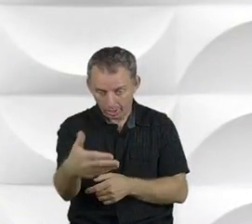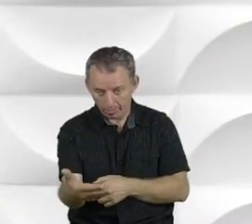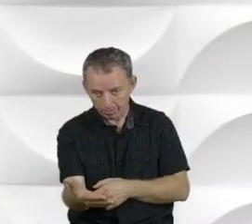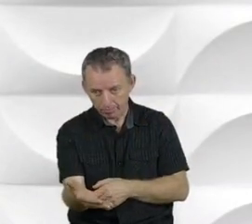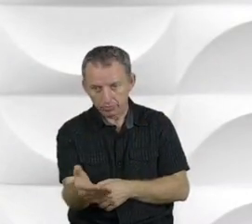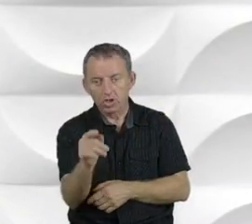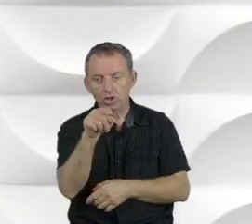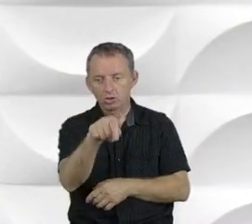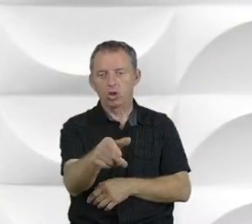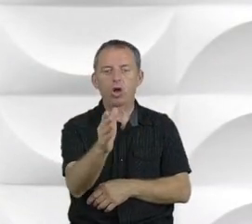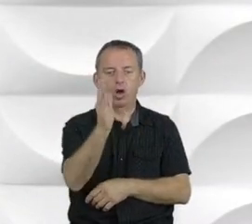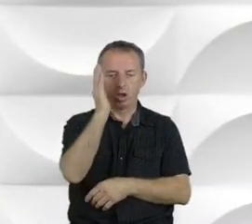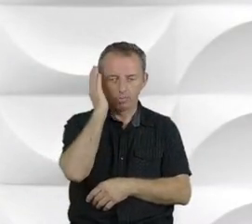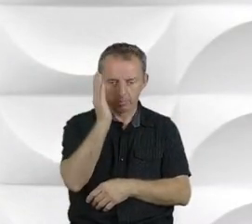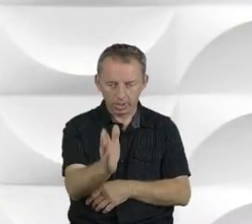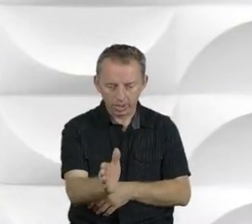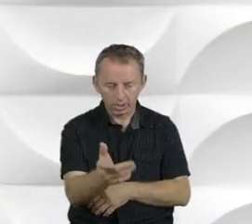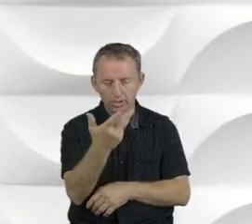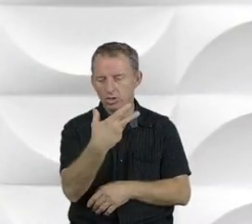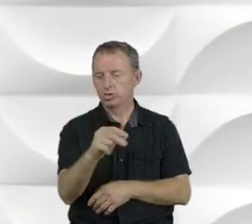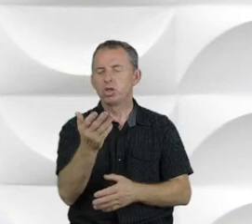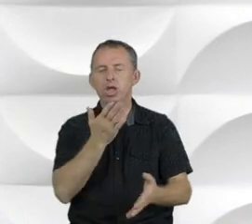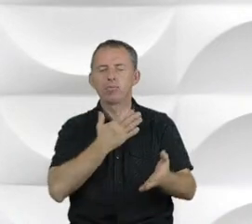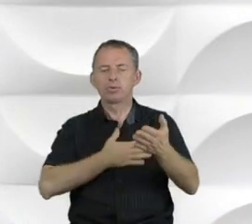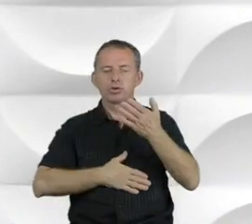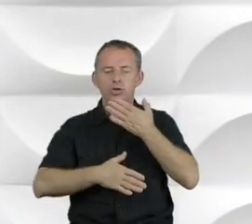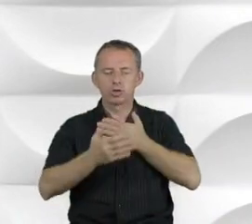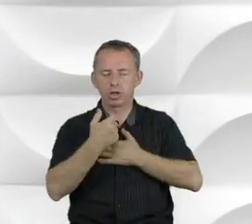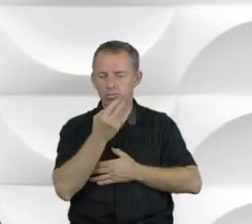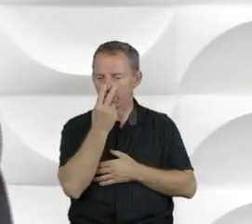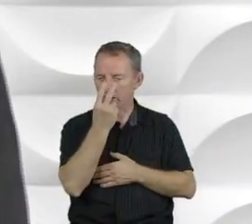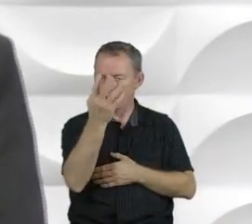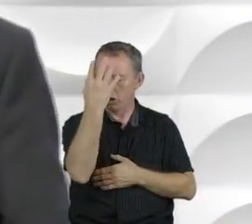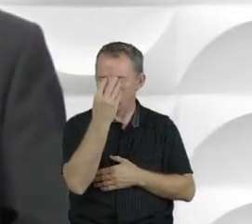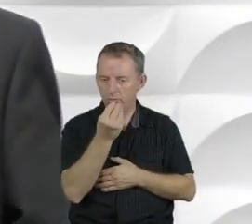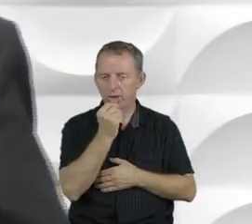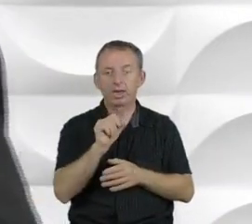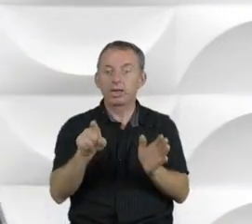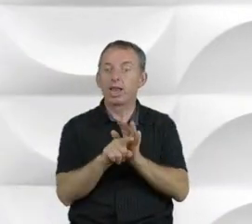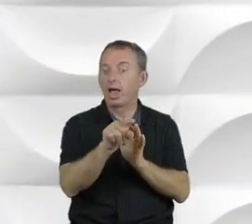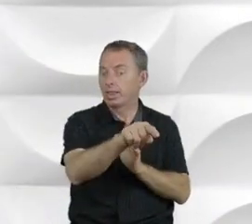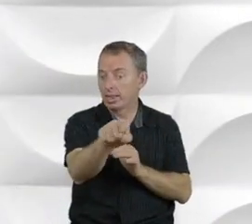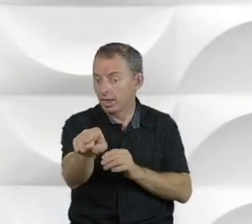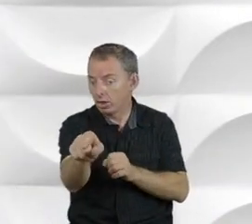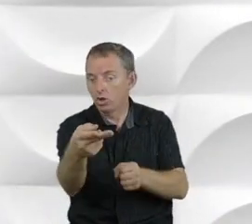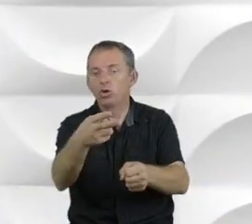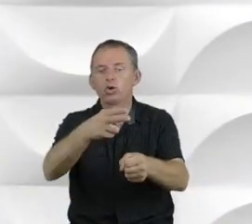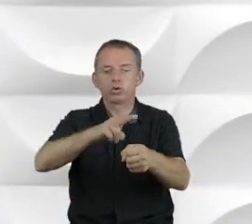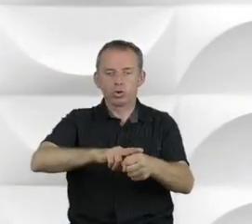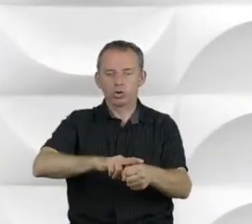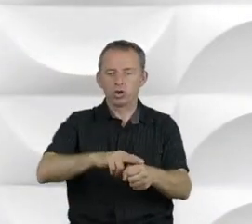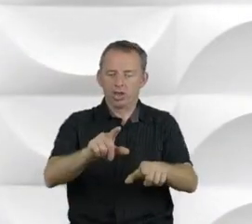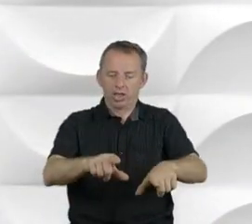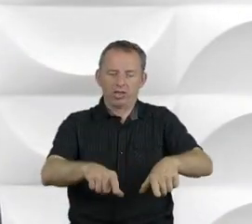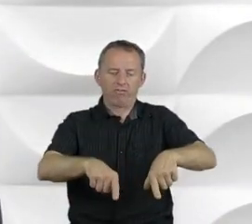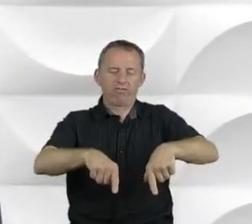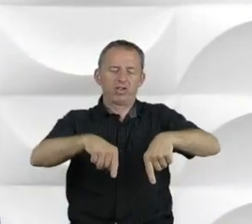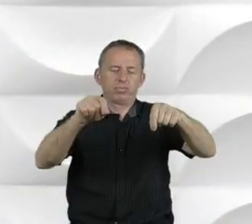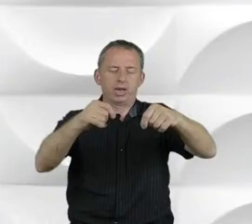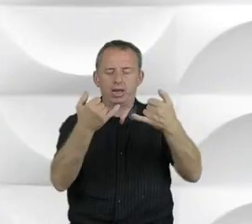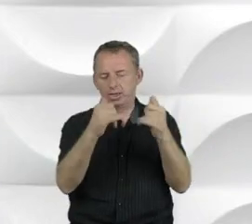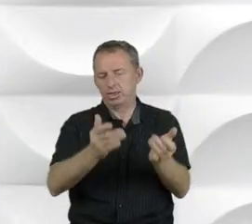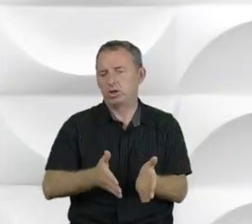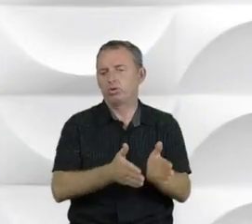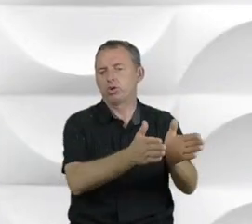to będzie bardzo nieprzyjemna rzeczywistość dla tych, którzy wybrali sobie ją,